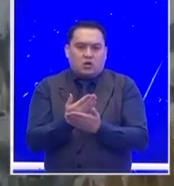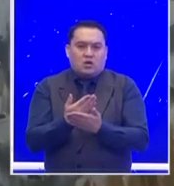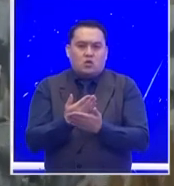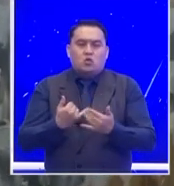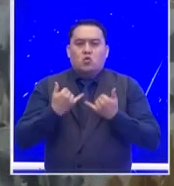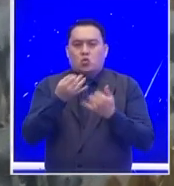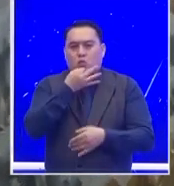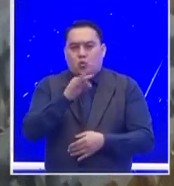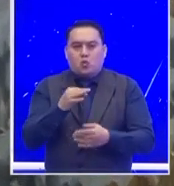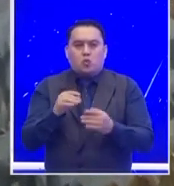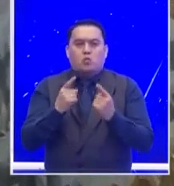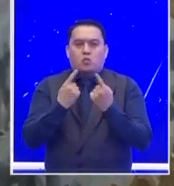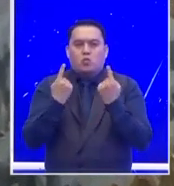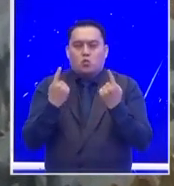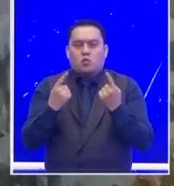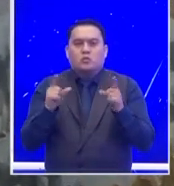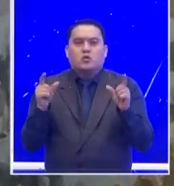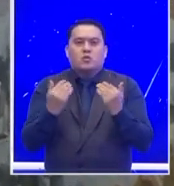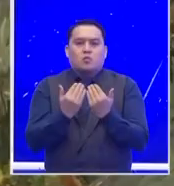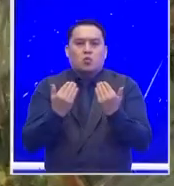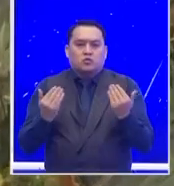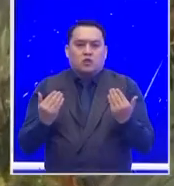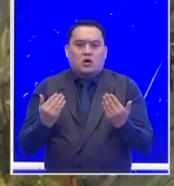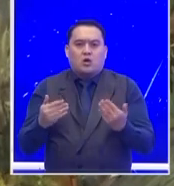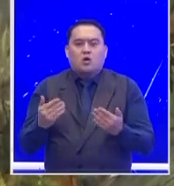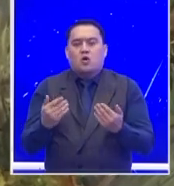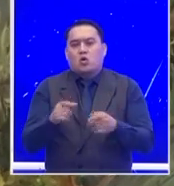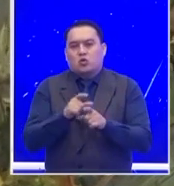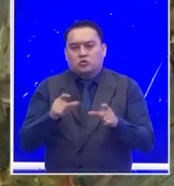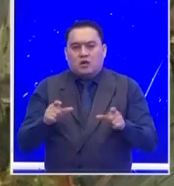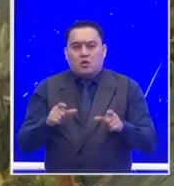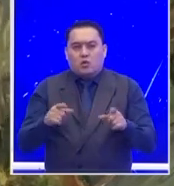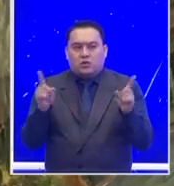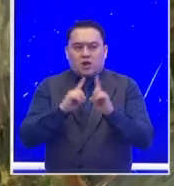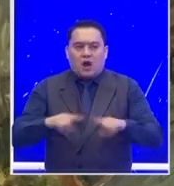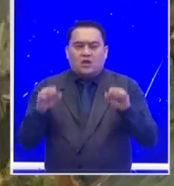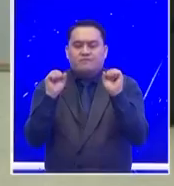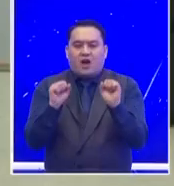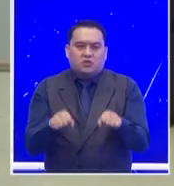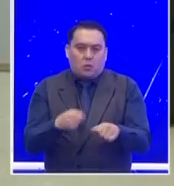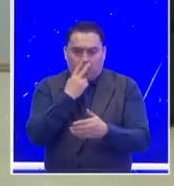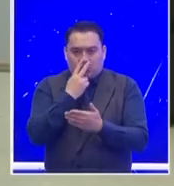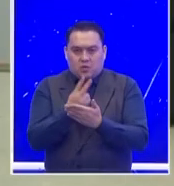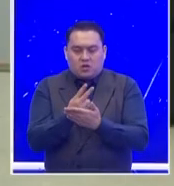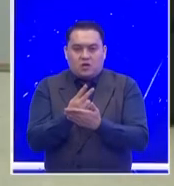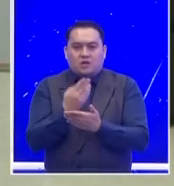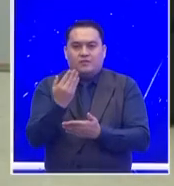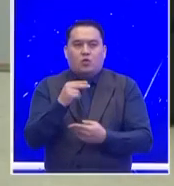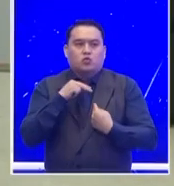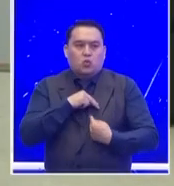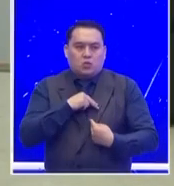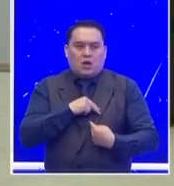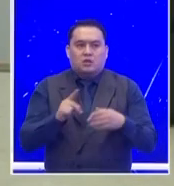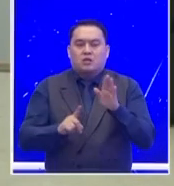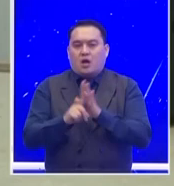честь любой крупный музей страны. Жителям и гостям южной столицы выдалась уникальная возможность посмотреть посмотреть его труды.